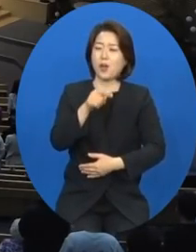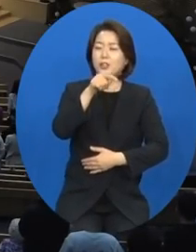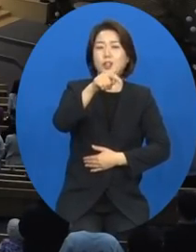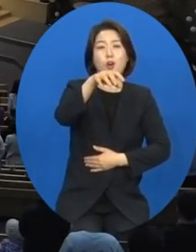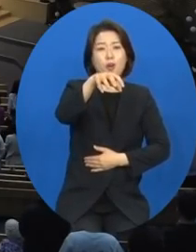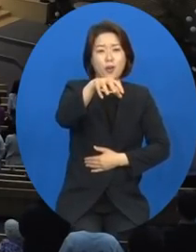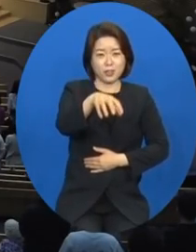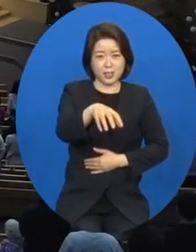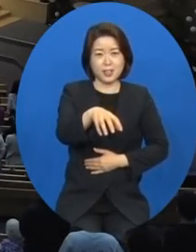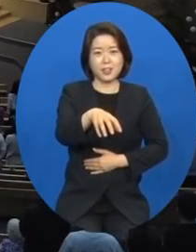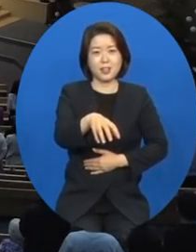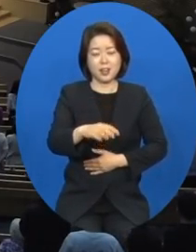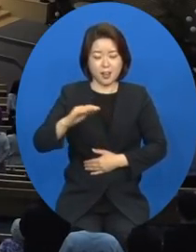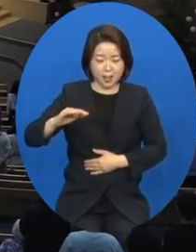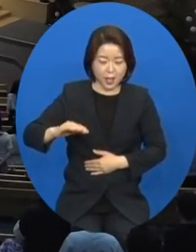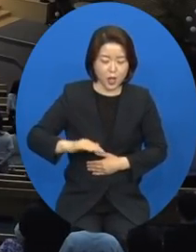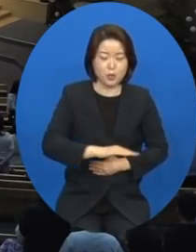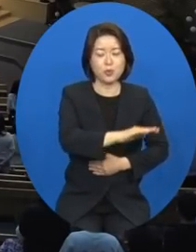5